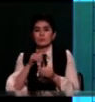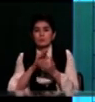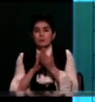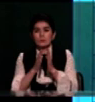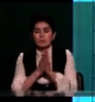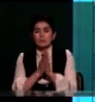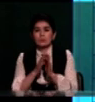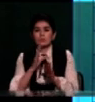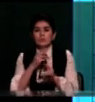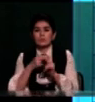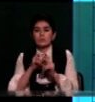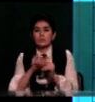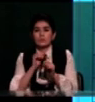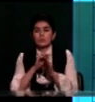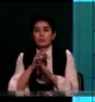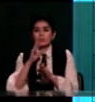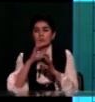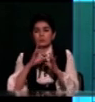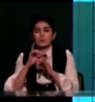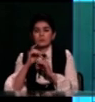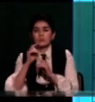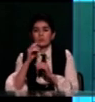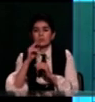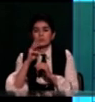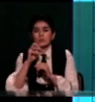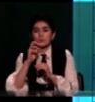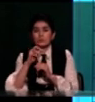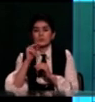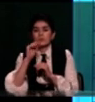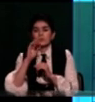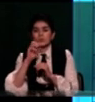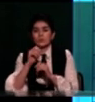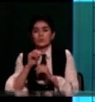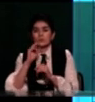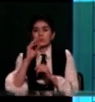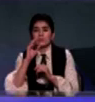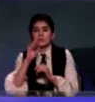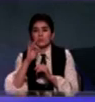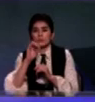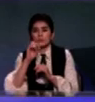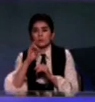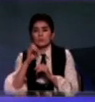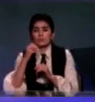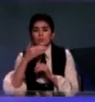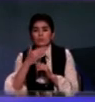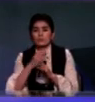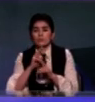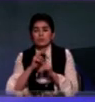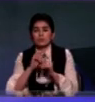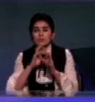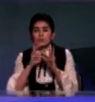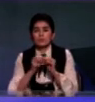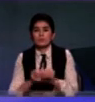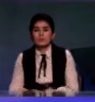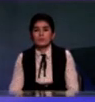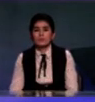указано, кишечно-полосные, плоские, круглые, кольчатые, моллюски, членистоногие, ланцетники, рыбы, земноводные, пресмыкающие,